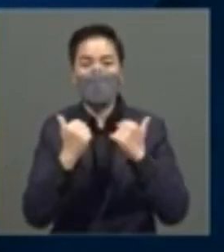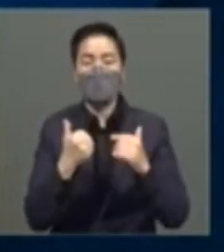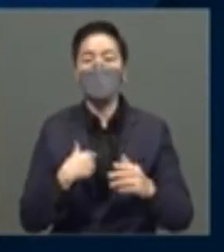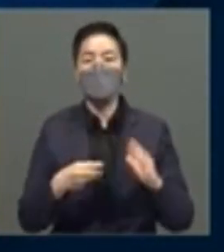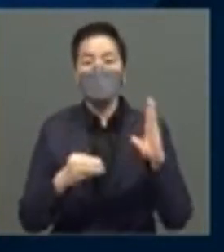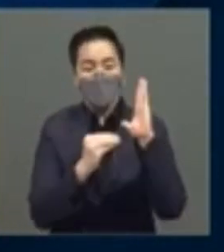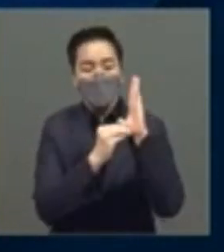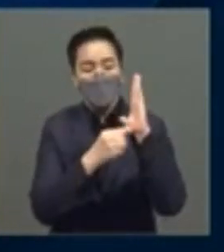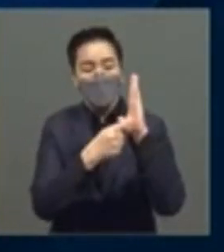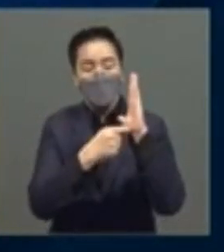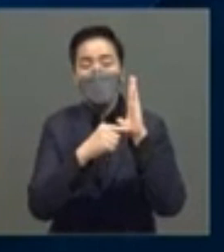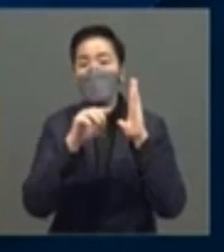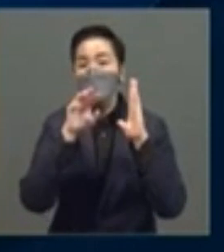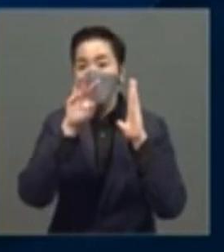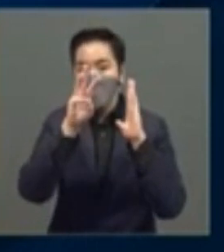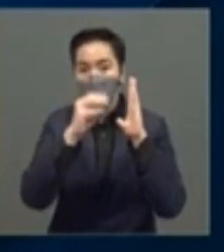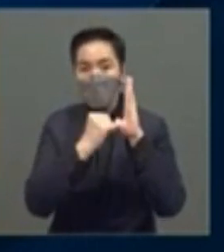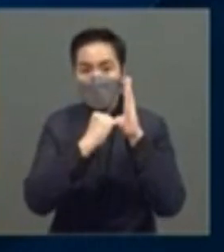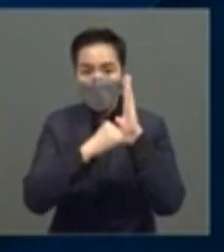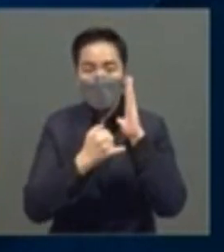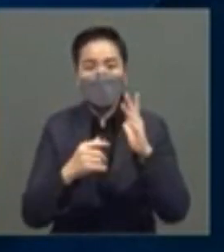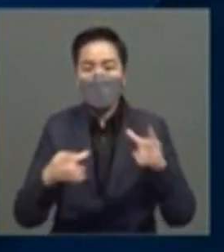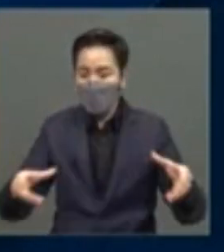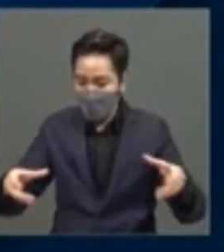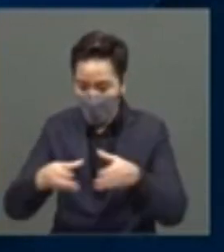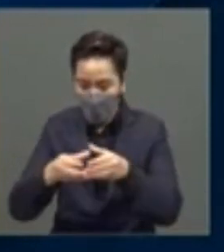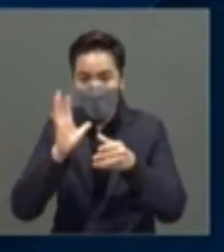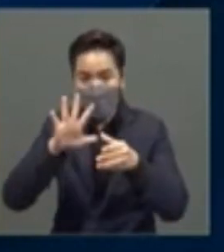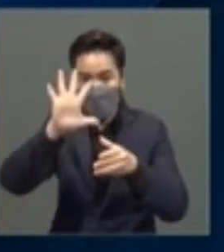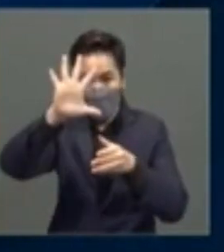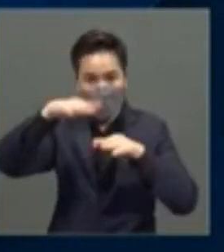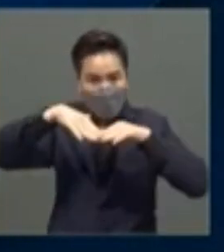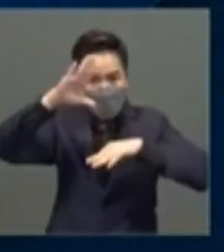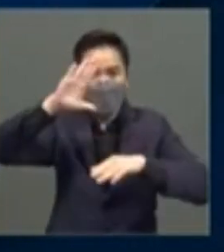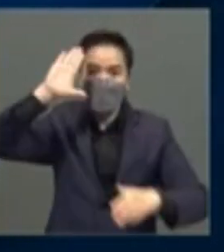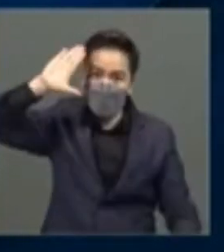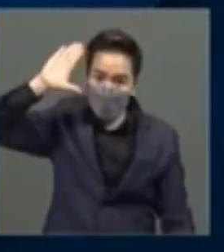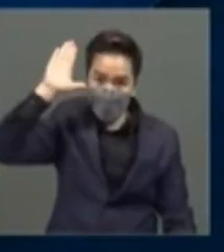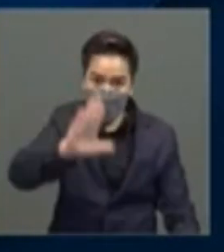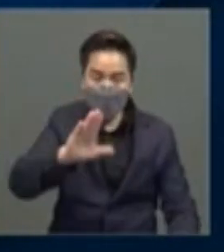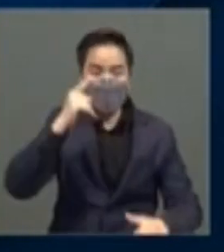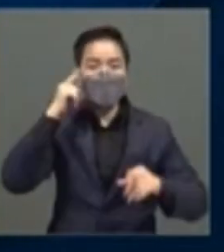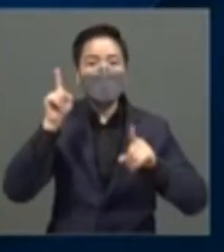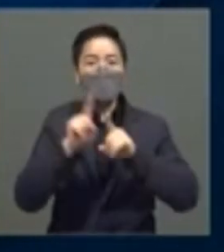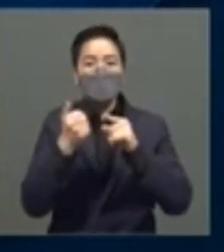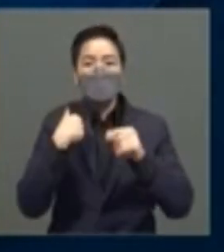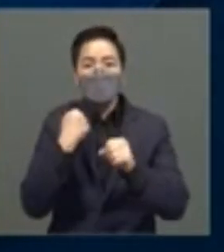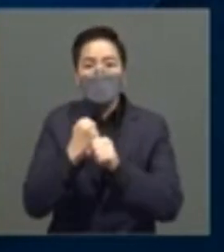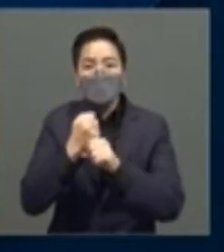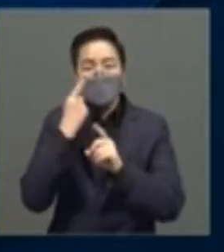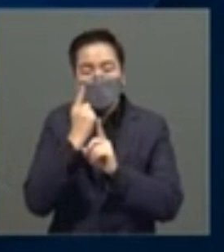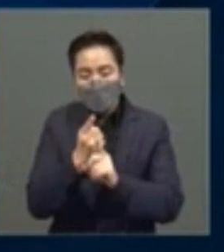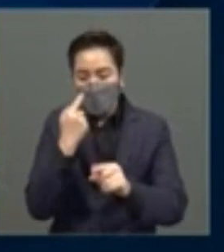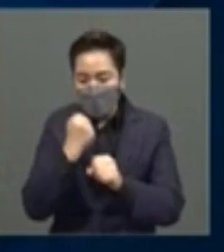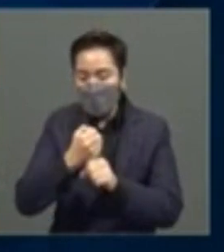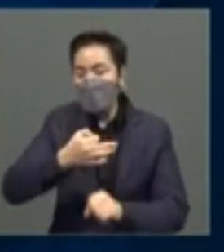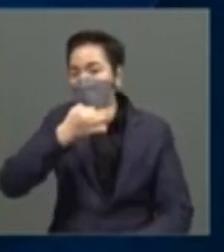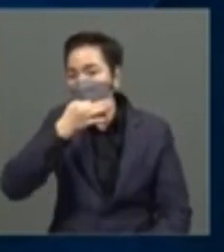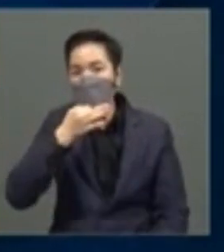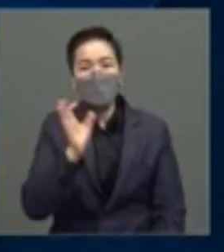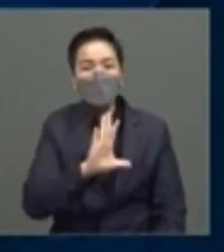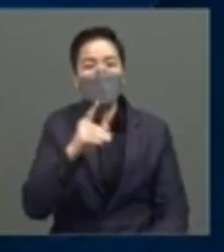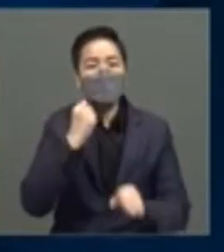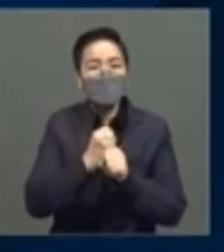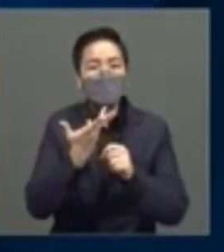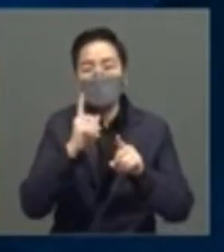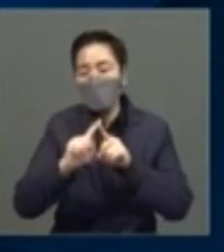ห้ามรวมกลุ่มทำกิจกรรมทางสังคมเกิน5คนที่ไม่ใช่การปฏิบัติหน้าที่การประกอบอาชีพ